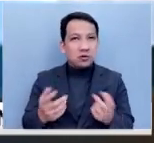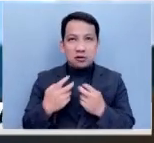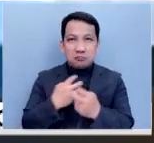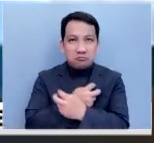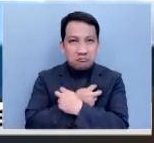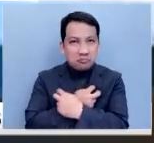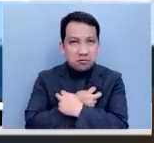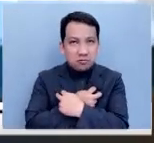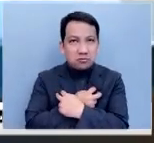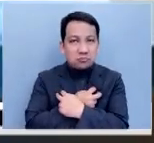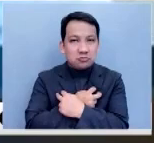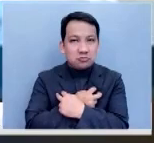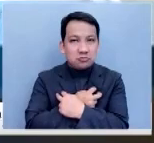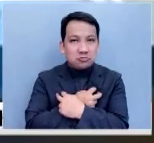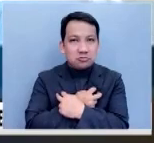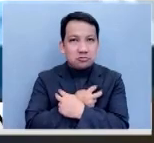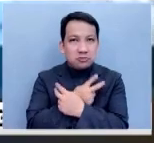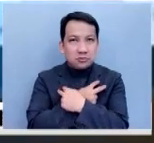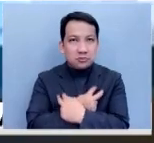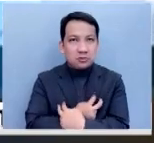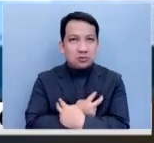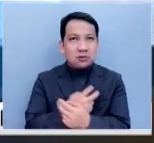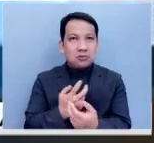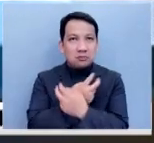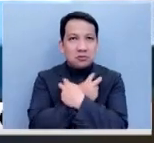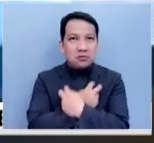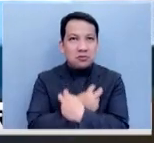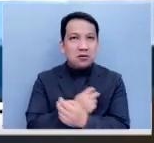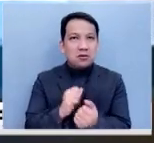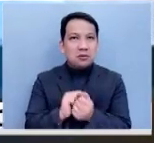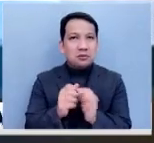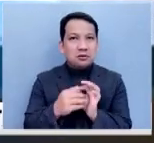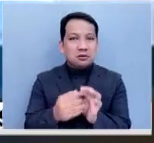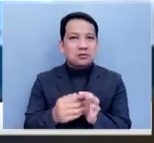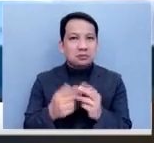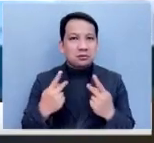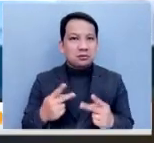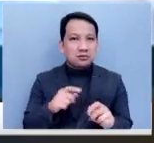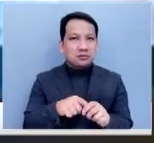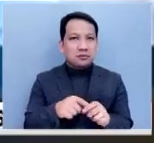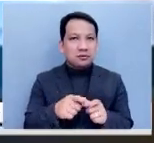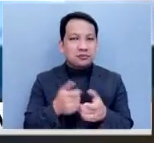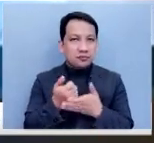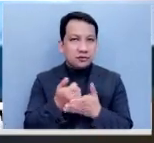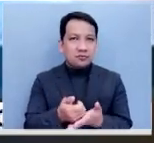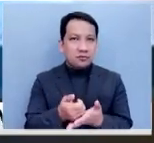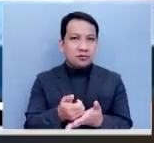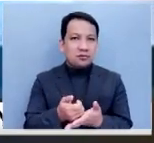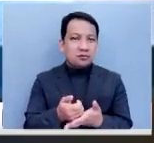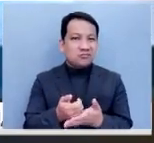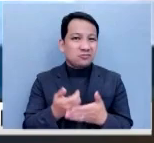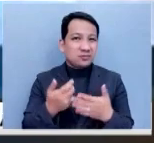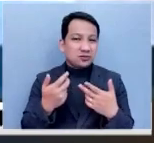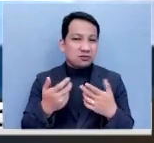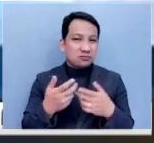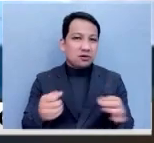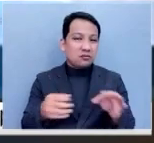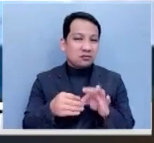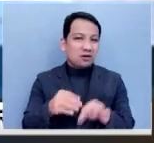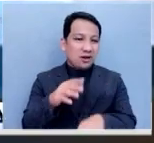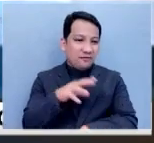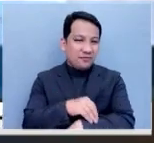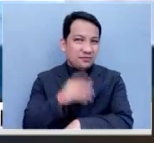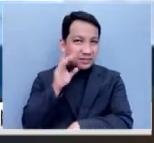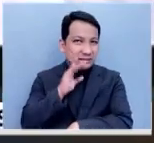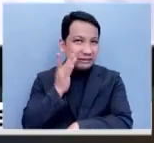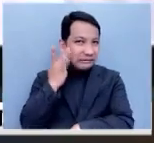poisonous ones, no? But there could be a person could have hypersensitivity reaction, no? Could be